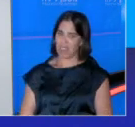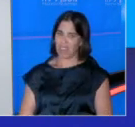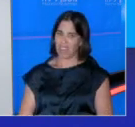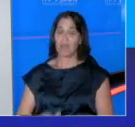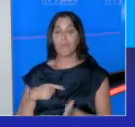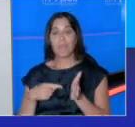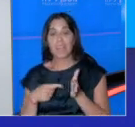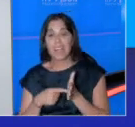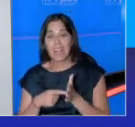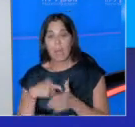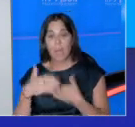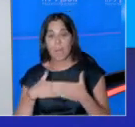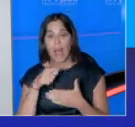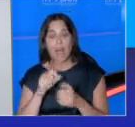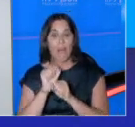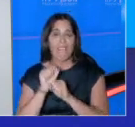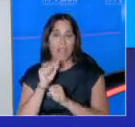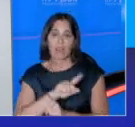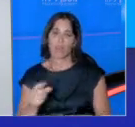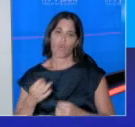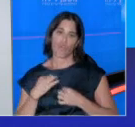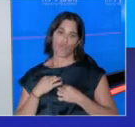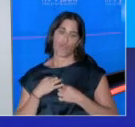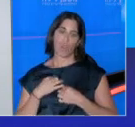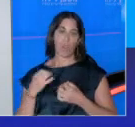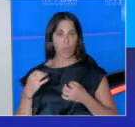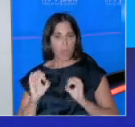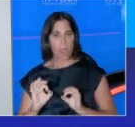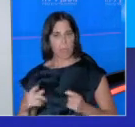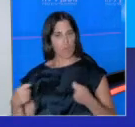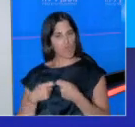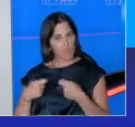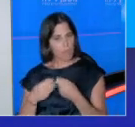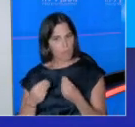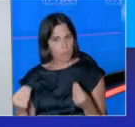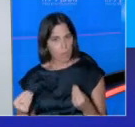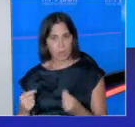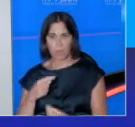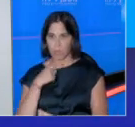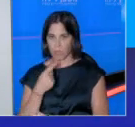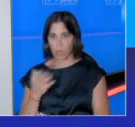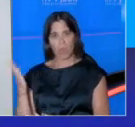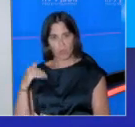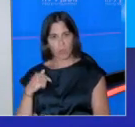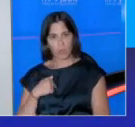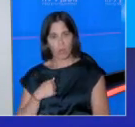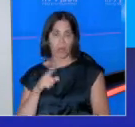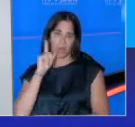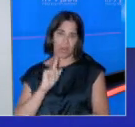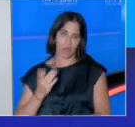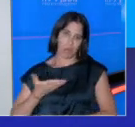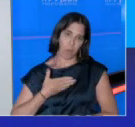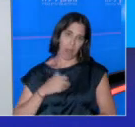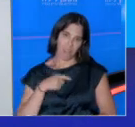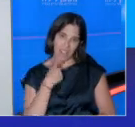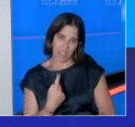ולכן אנחנו באמת, המאבק הזה הוא לא מאבק שלי, הוא מאבק שבאמת שותפים רבים לדרך. אני גם, בוא, לא יודע אם זה מקובל, אבל אני אומר